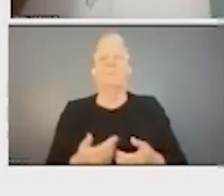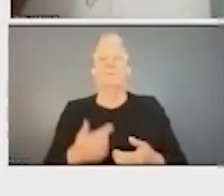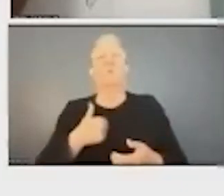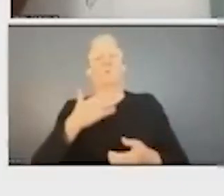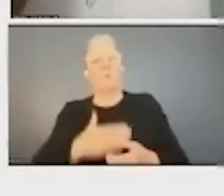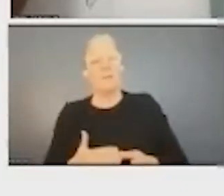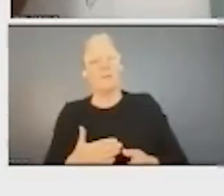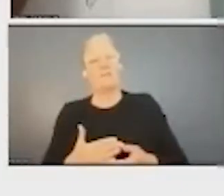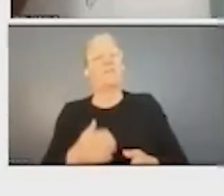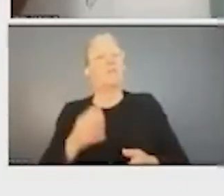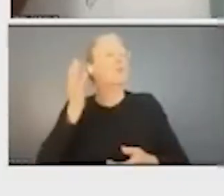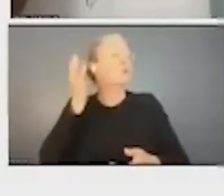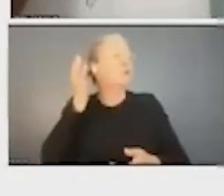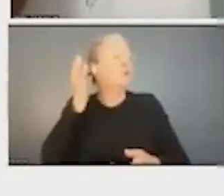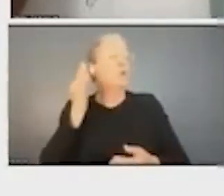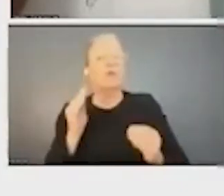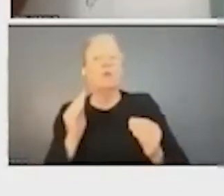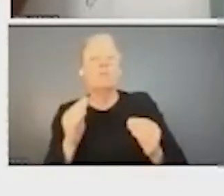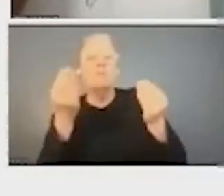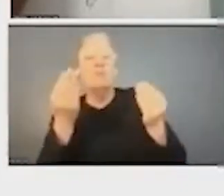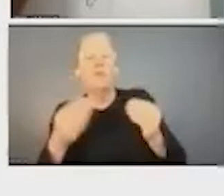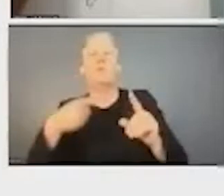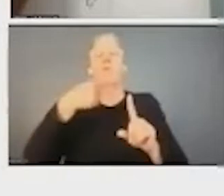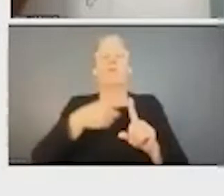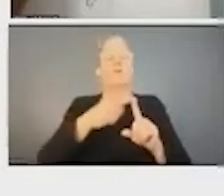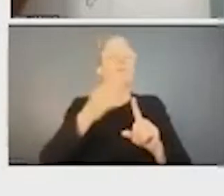هنا نتحدث عن الفتيات وعن النساء.